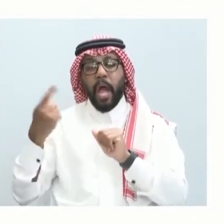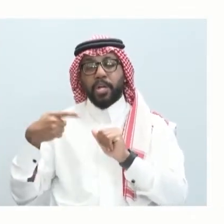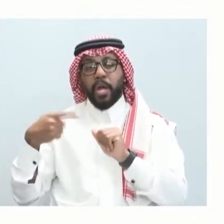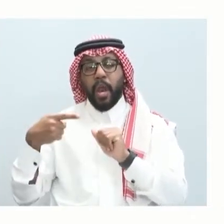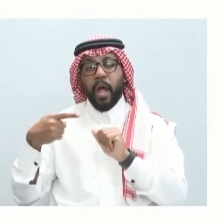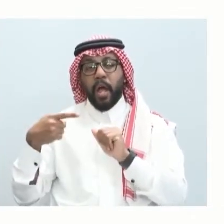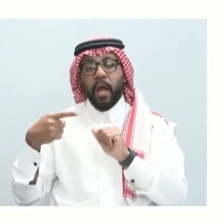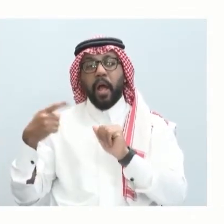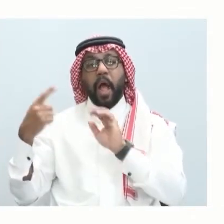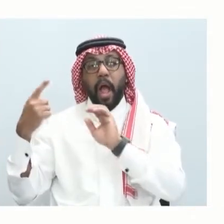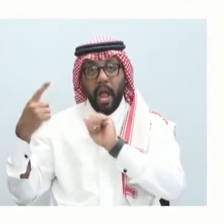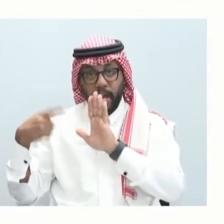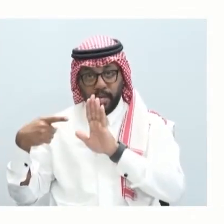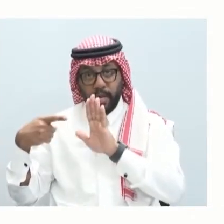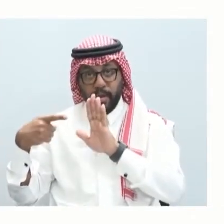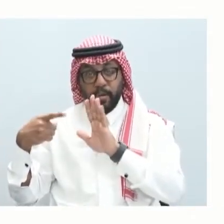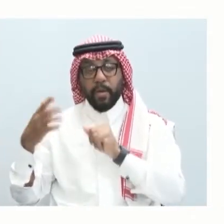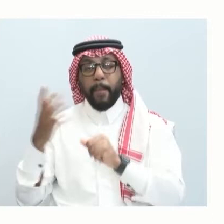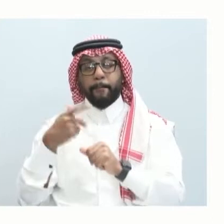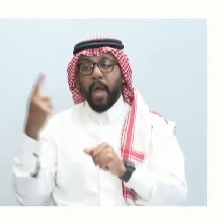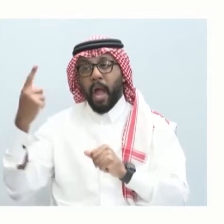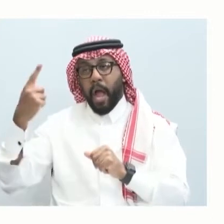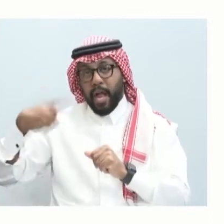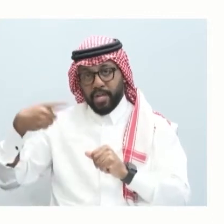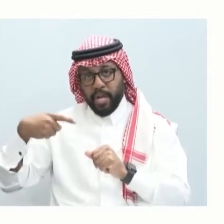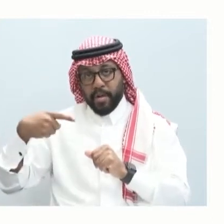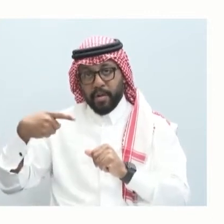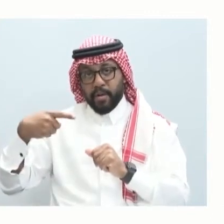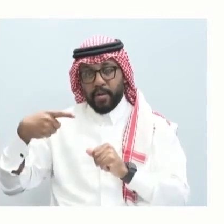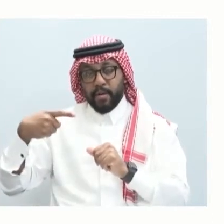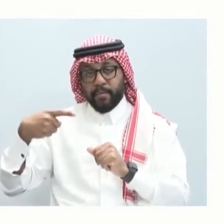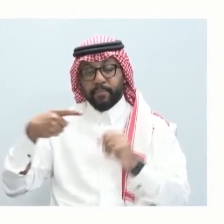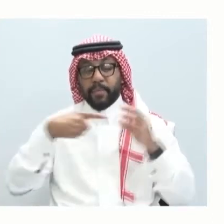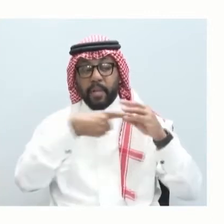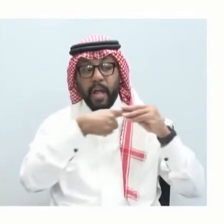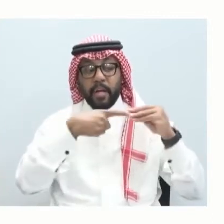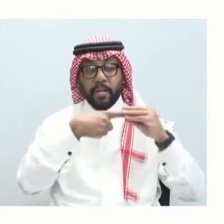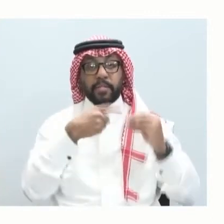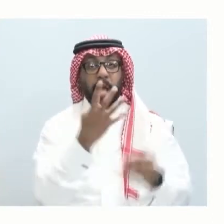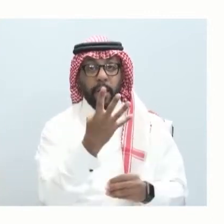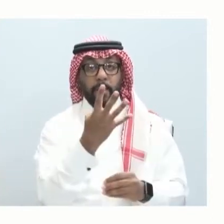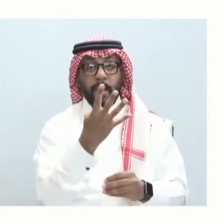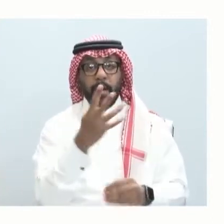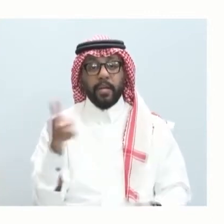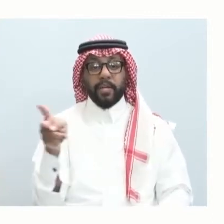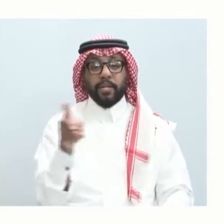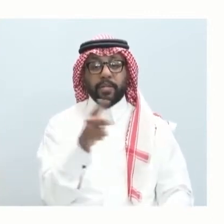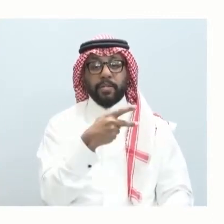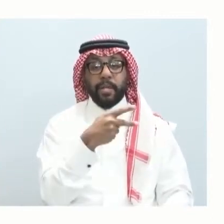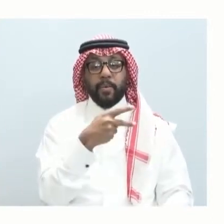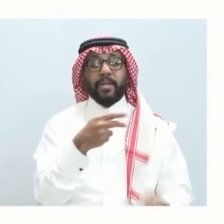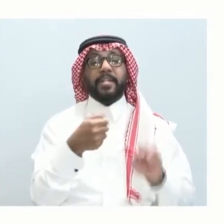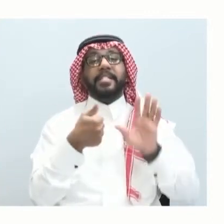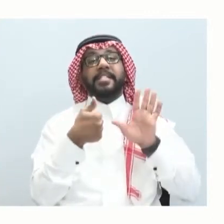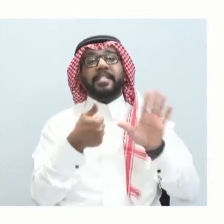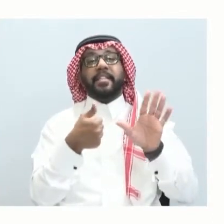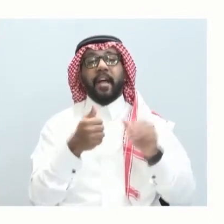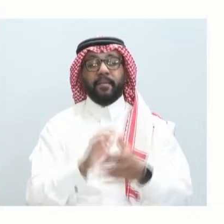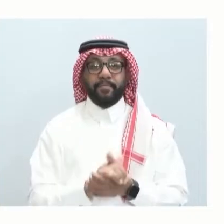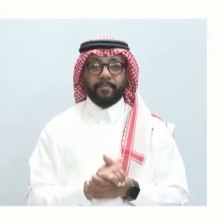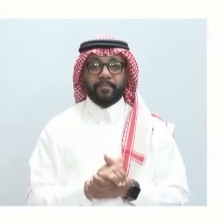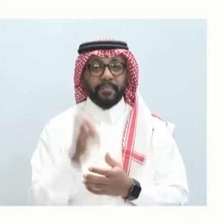هي ابطال بارك الله فيكم تساوي 6 نحلات اذا